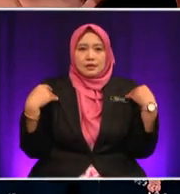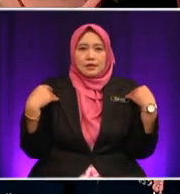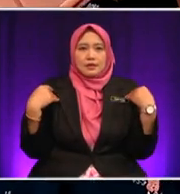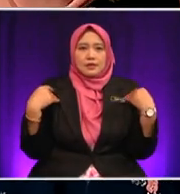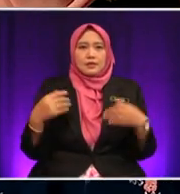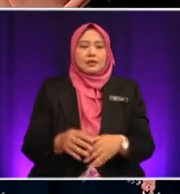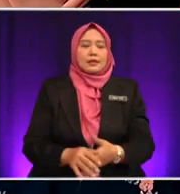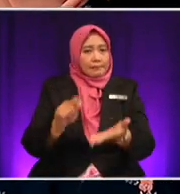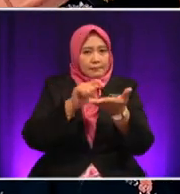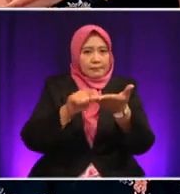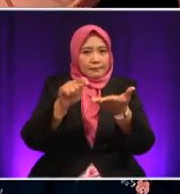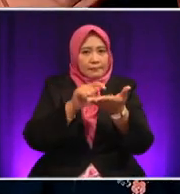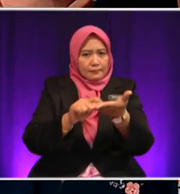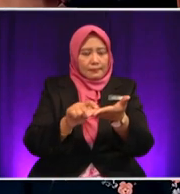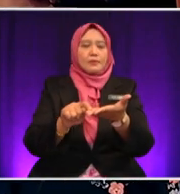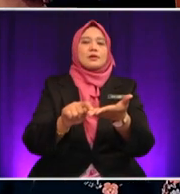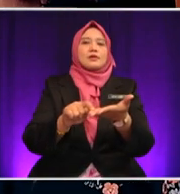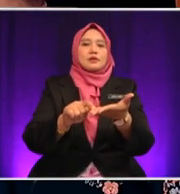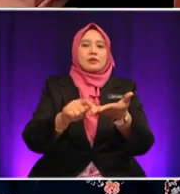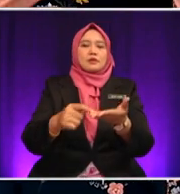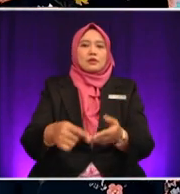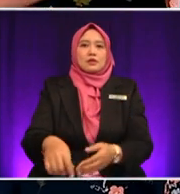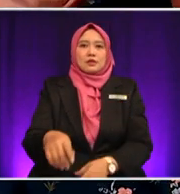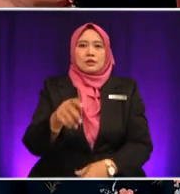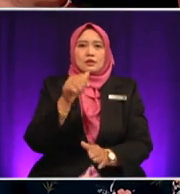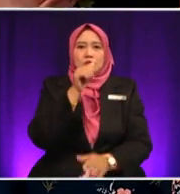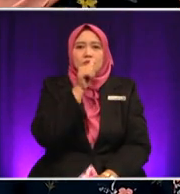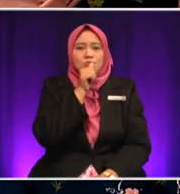dan yang sulit Apa itu penyulitan